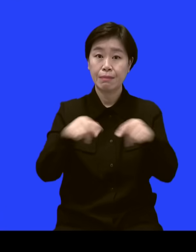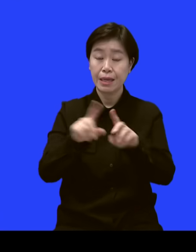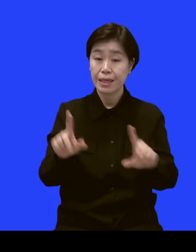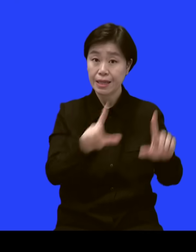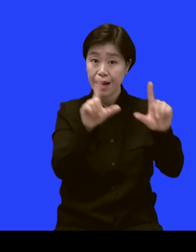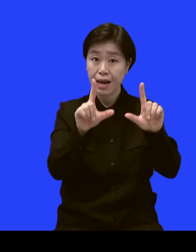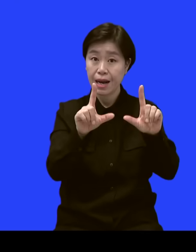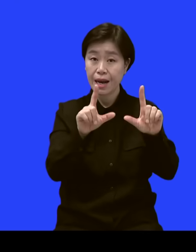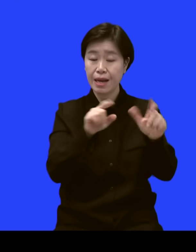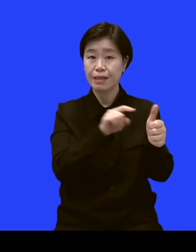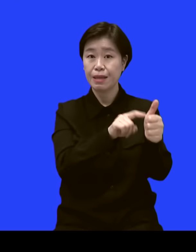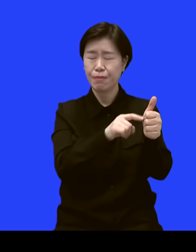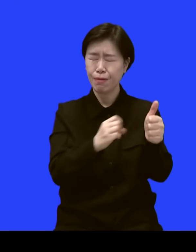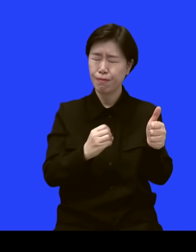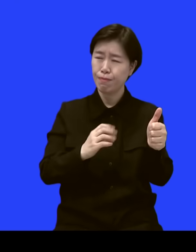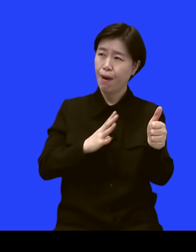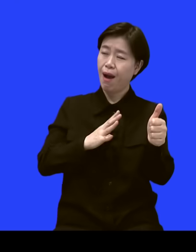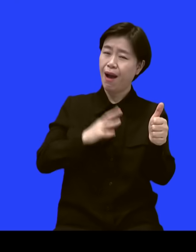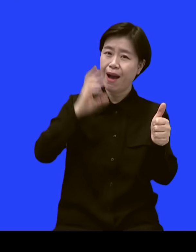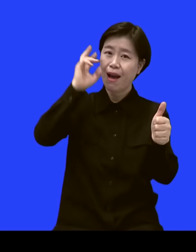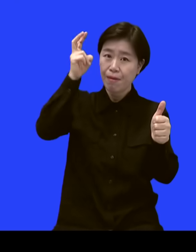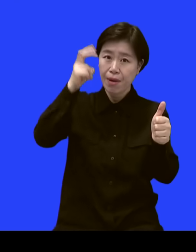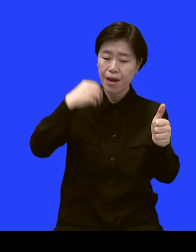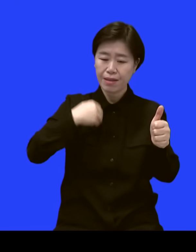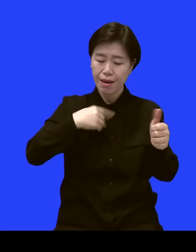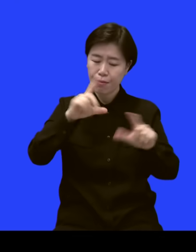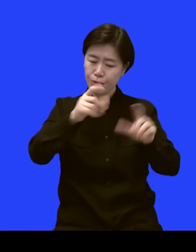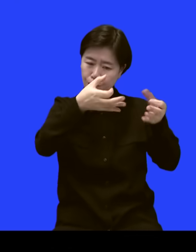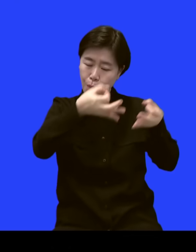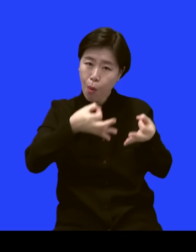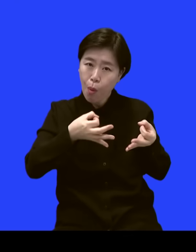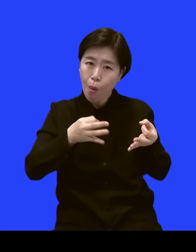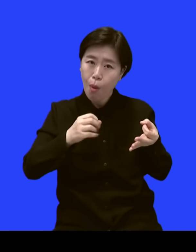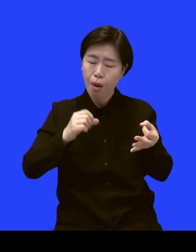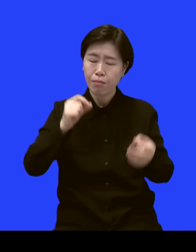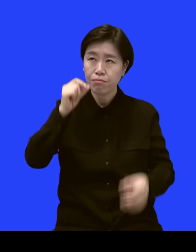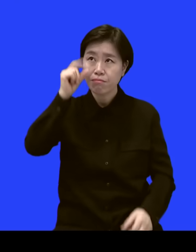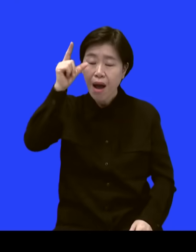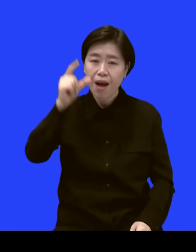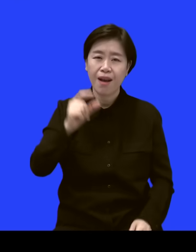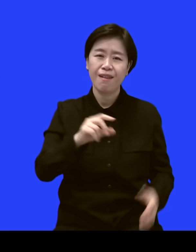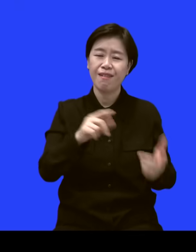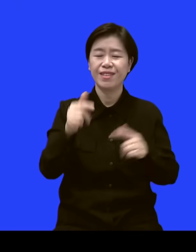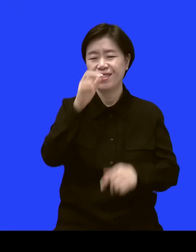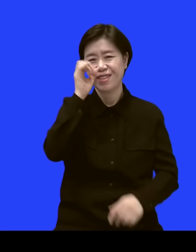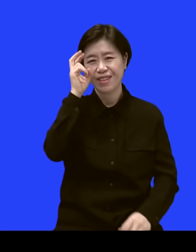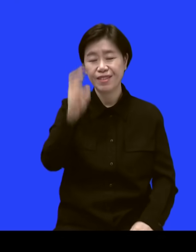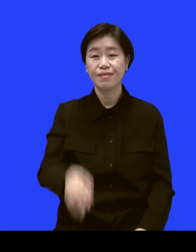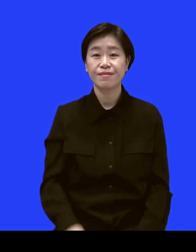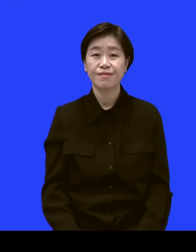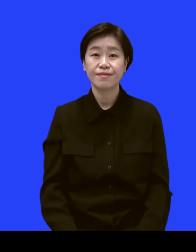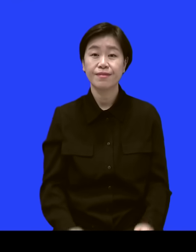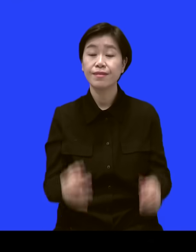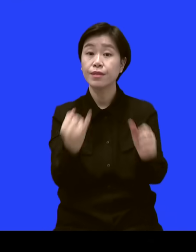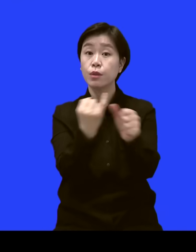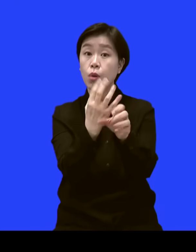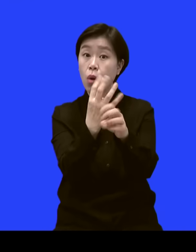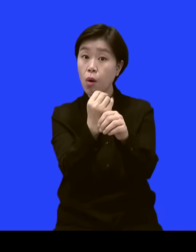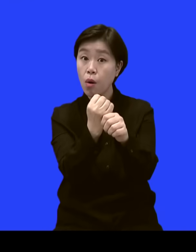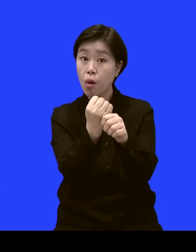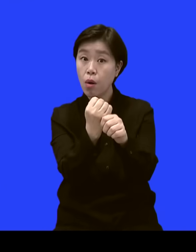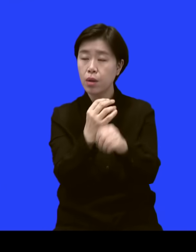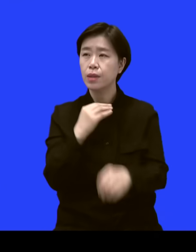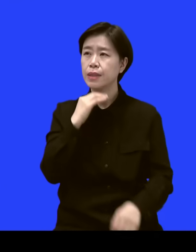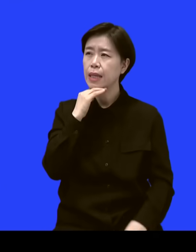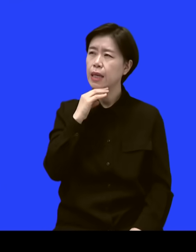100마리가 100마리 정도가 아니죠. 그래요? 네. 그럼 결혼은 언제 하셨어요? 결혼은